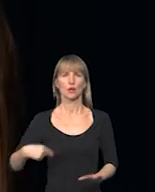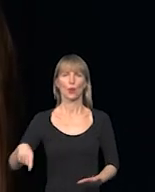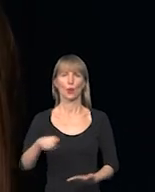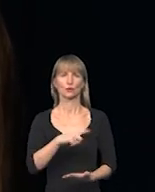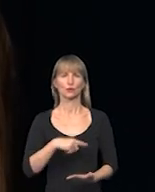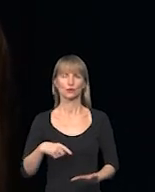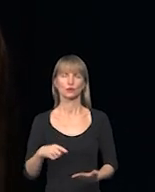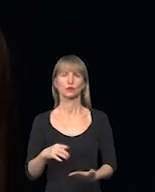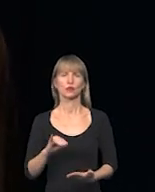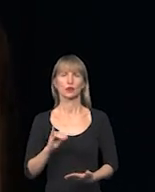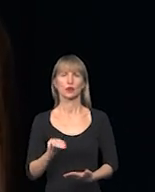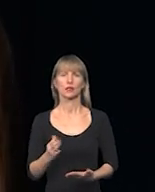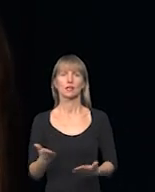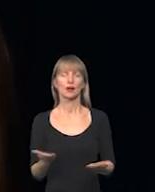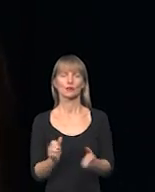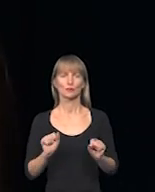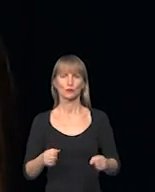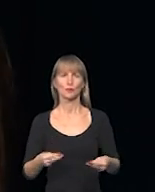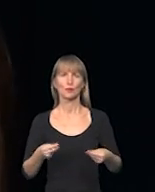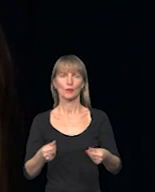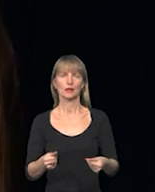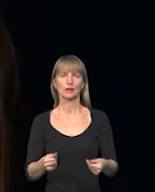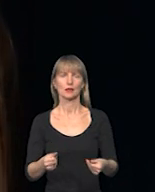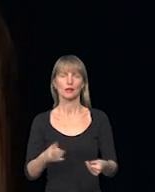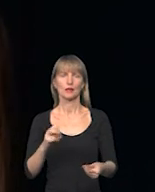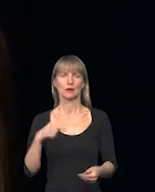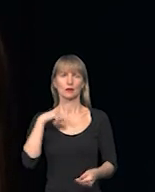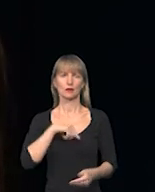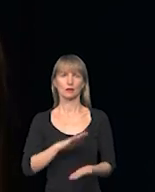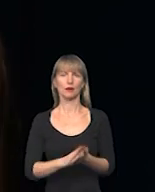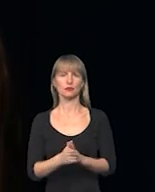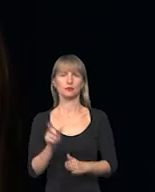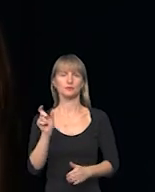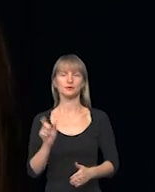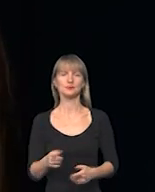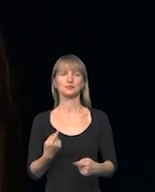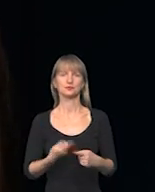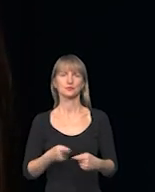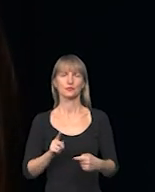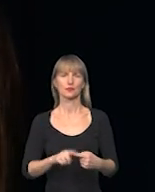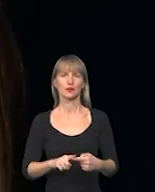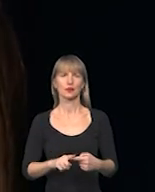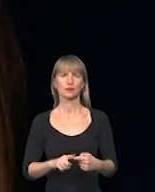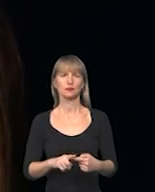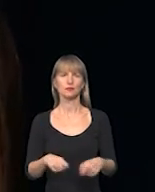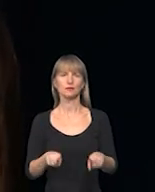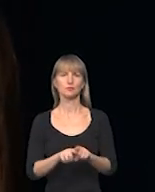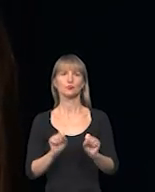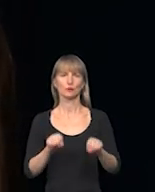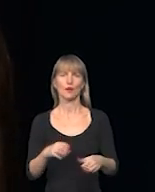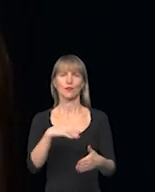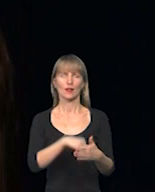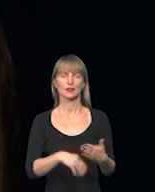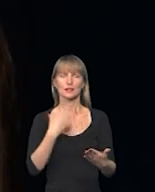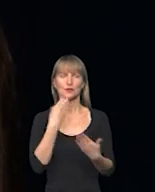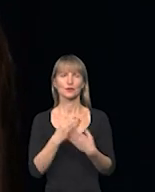які мають якось вплив атмосферний на людину, це все також можна, в них також можна вкласти свою